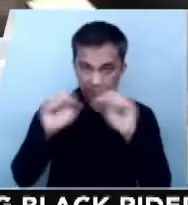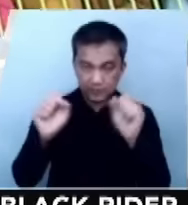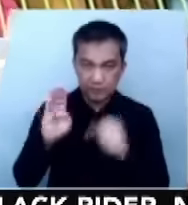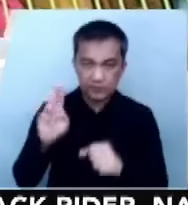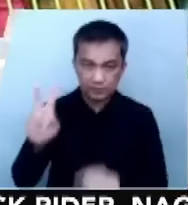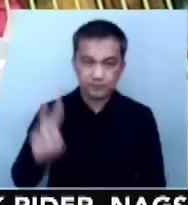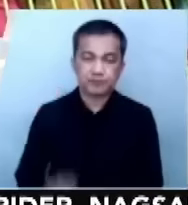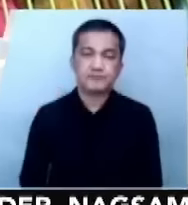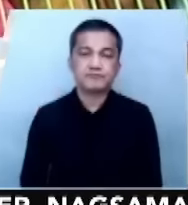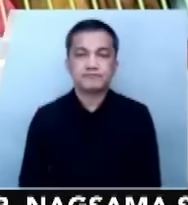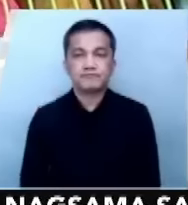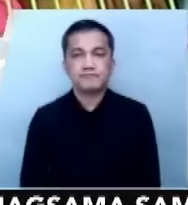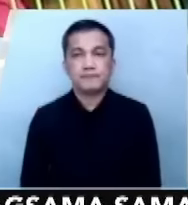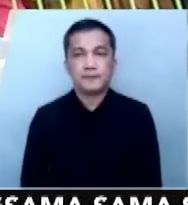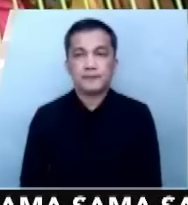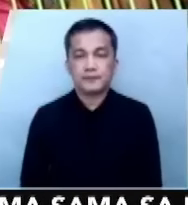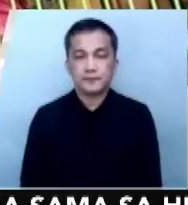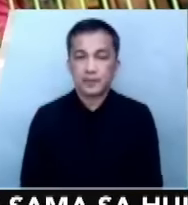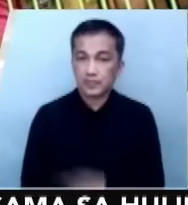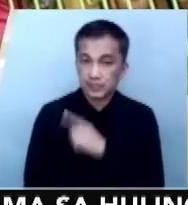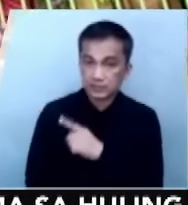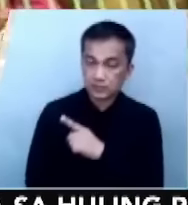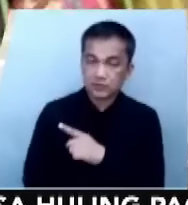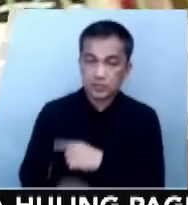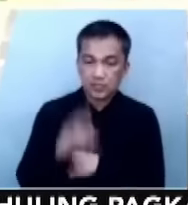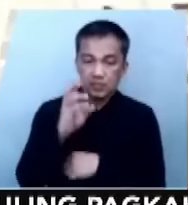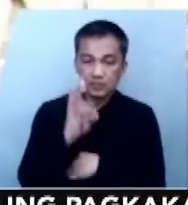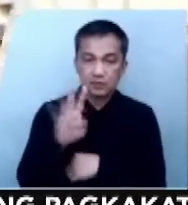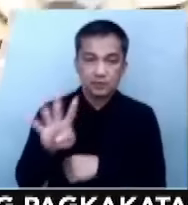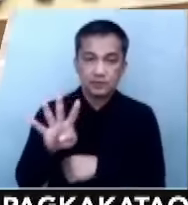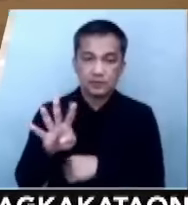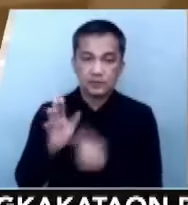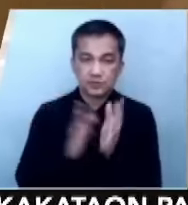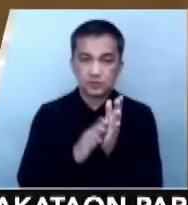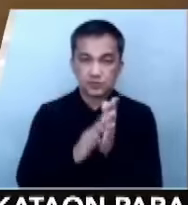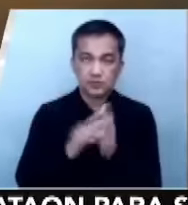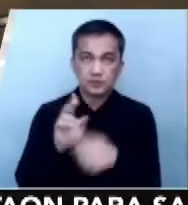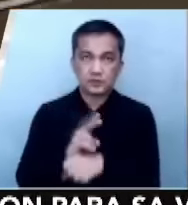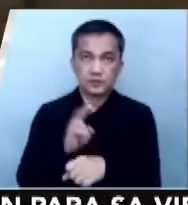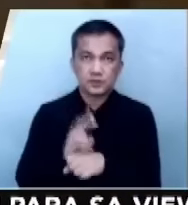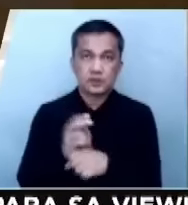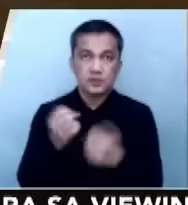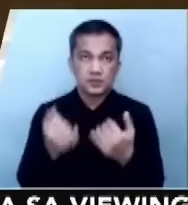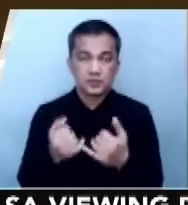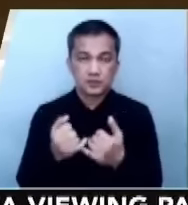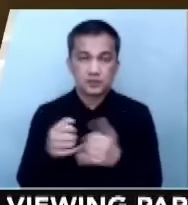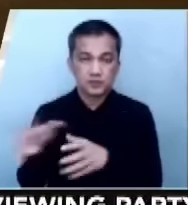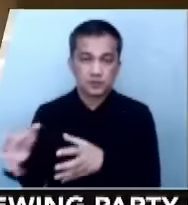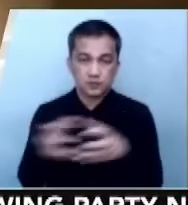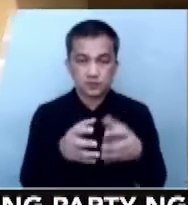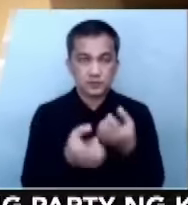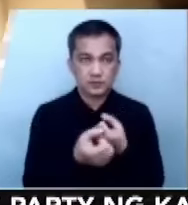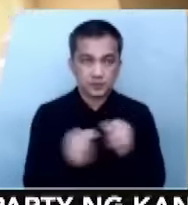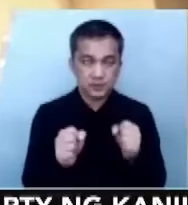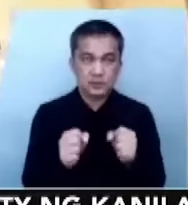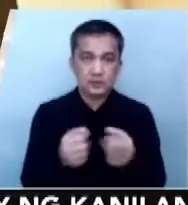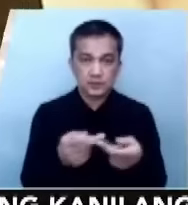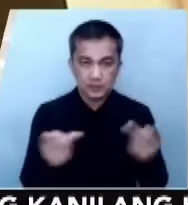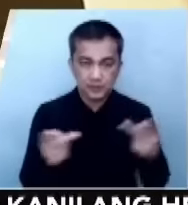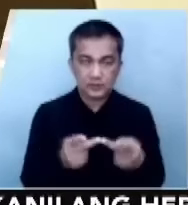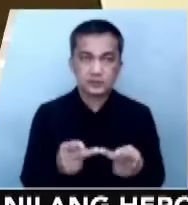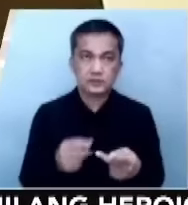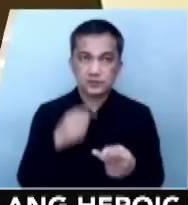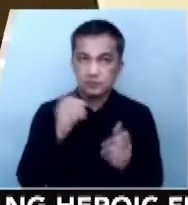Marcos isa ito sa 64 na eskwelahan ginagamit pa ngayong evacuation Center batay sa datos ng